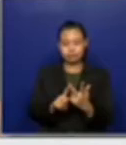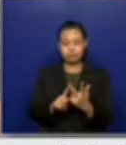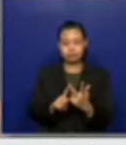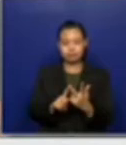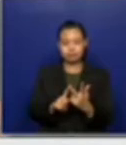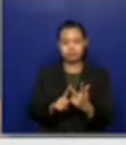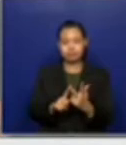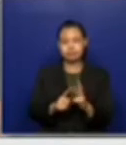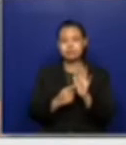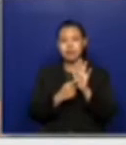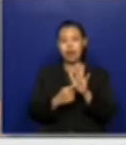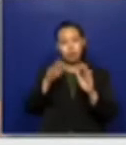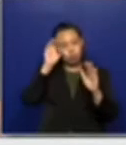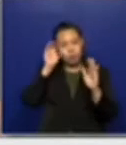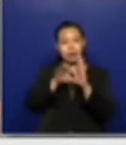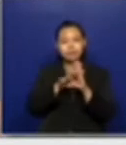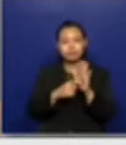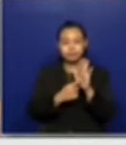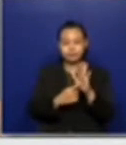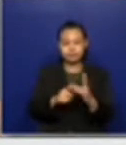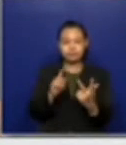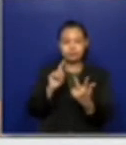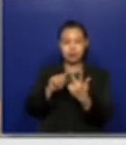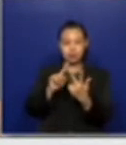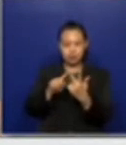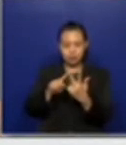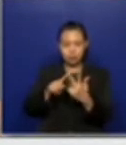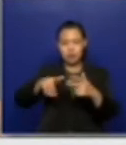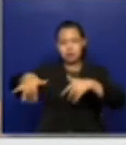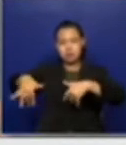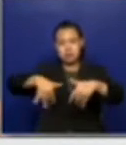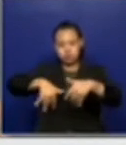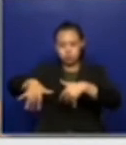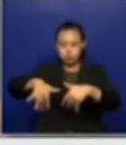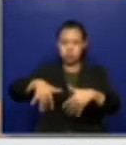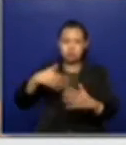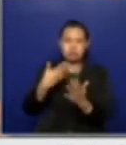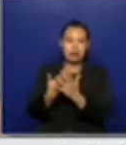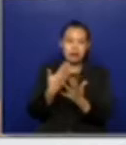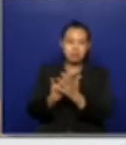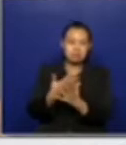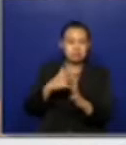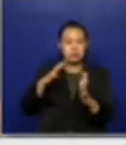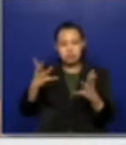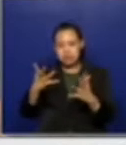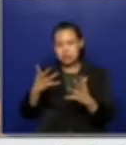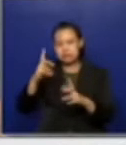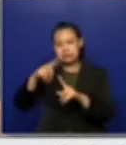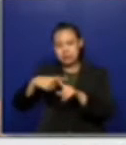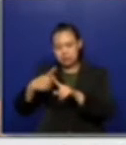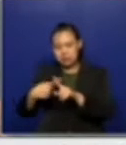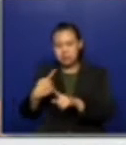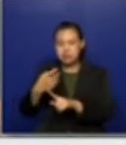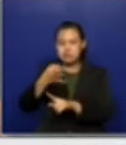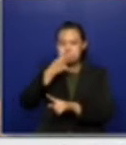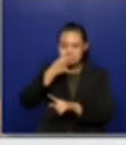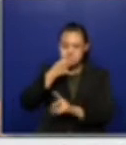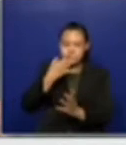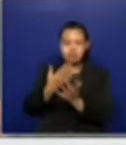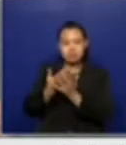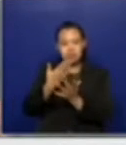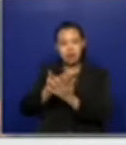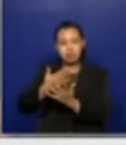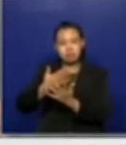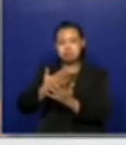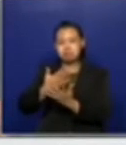นเห็นก็คือปัญหาเศรษฐกิจปากท้องประชาชนที่มีดัชนีชี้วัดให้เห็นชัดจากตัวเล